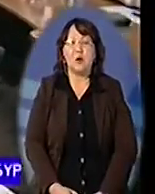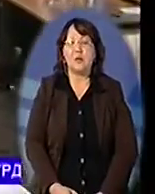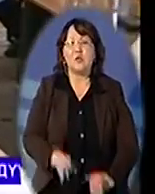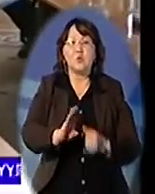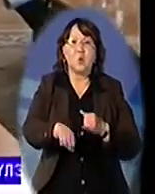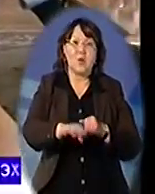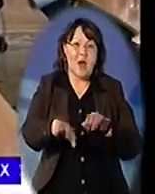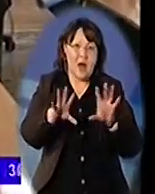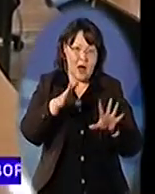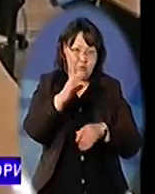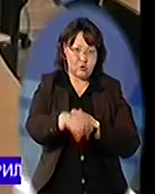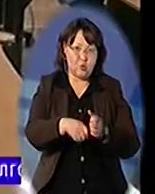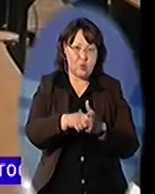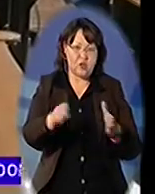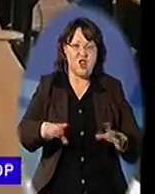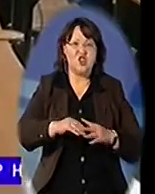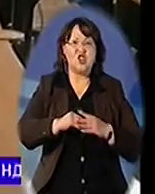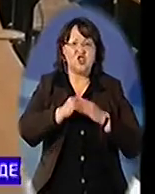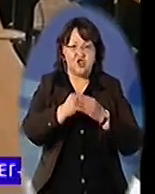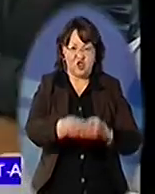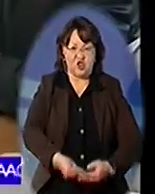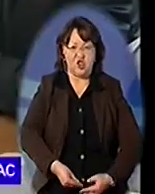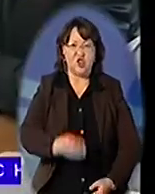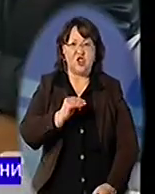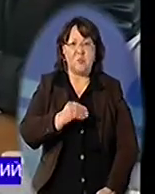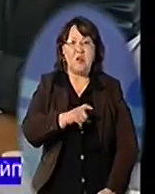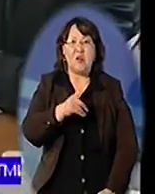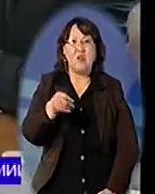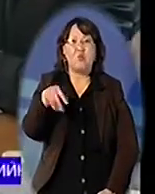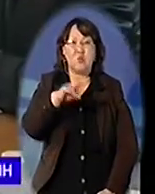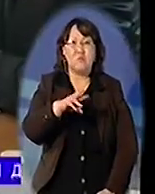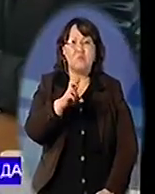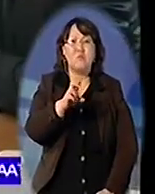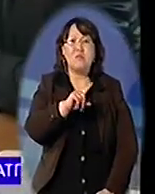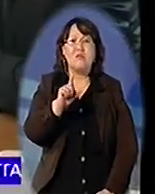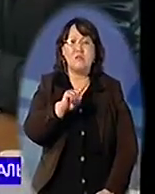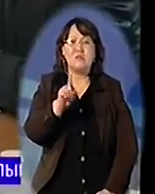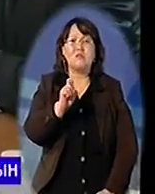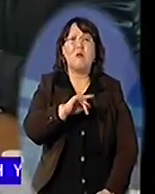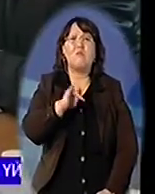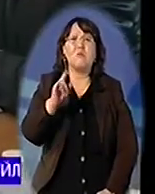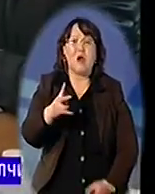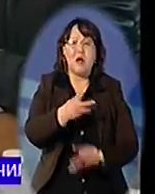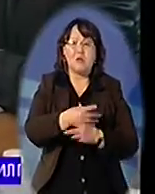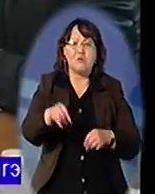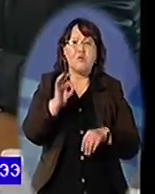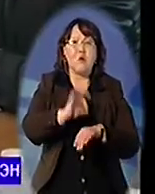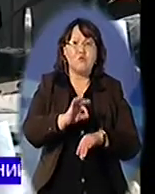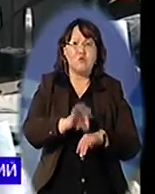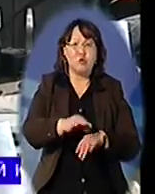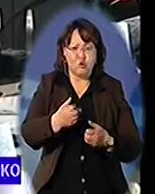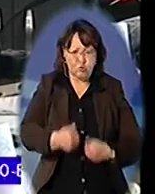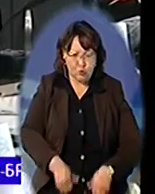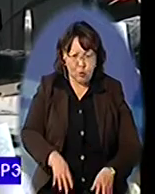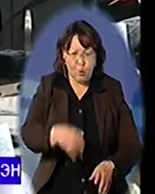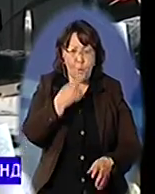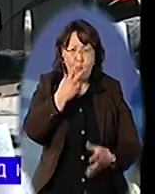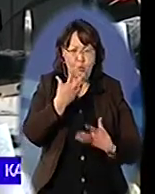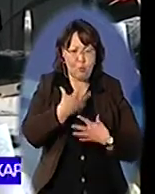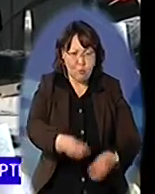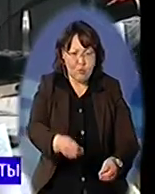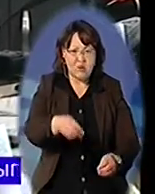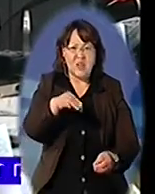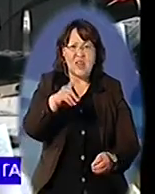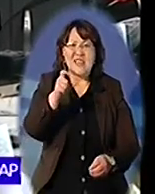Сүүлийн 10 гаруй жилд жирэмсэн эхчүүдийн дунд бэлгийн замаар дамжих халдвар өндөр, төрөлхийн тэмбүү өвчтэй хүүхэд хүртэл төрж байна гэж эрүүл мэндийн салбарынхан